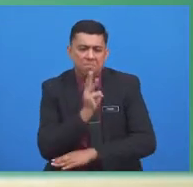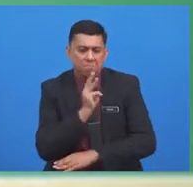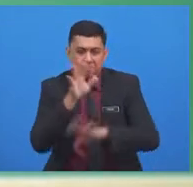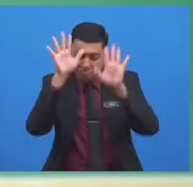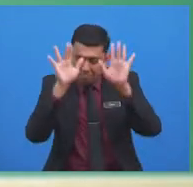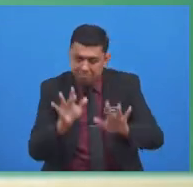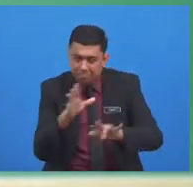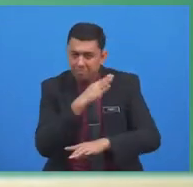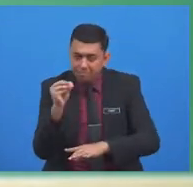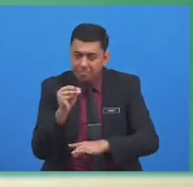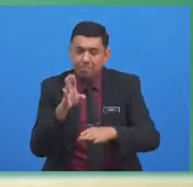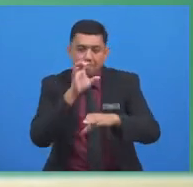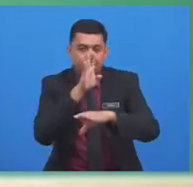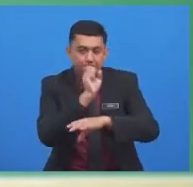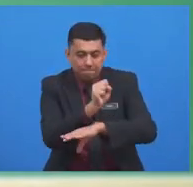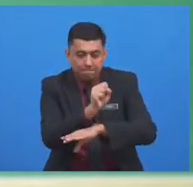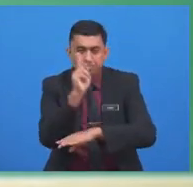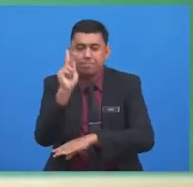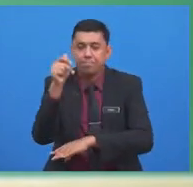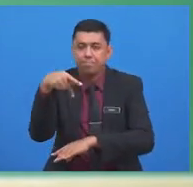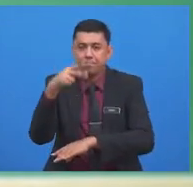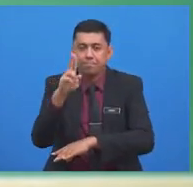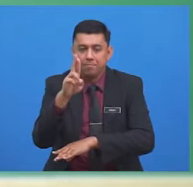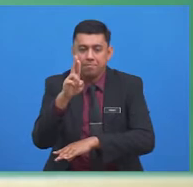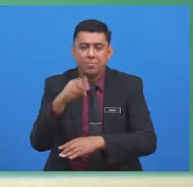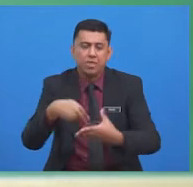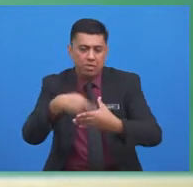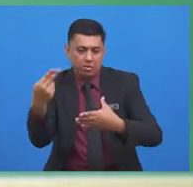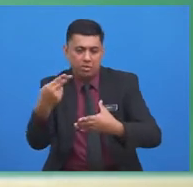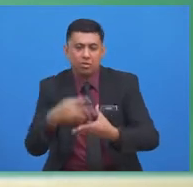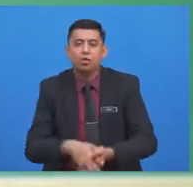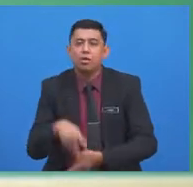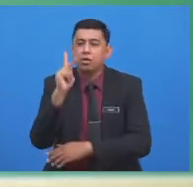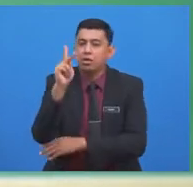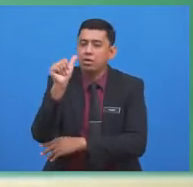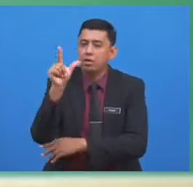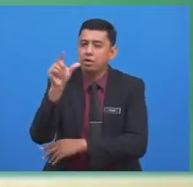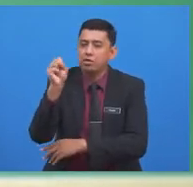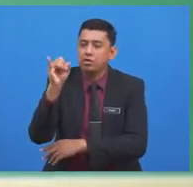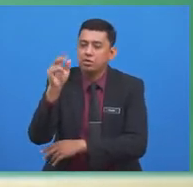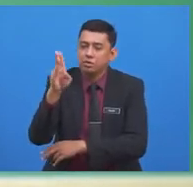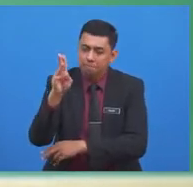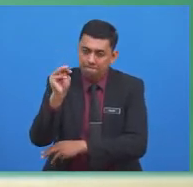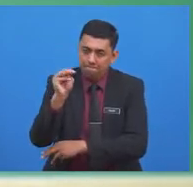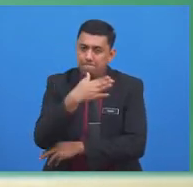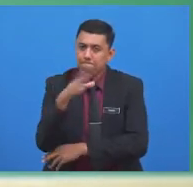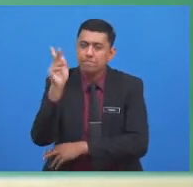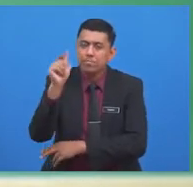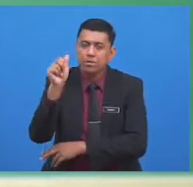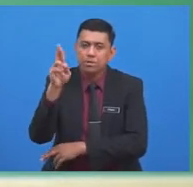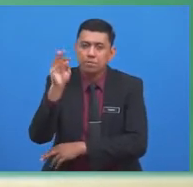hujan, iaitu asid karbonik, menghasilkan kalsium karbonat yang membentuk